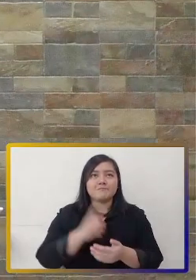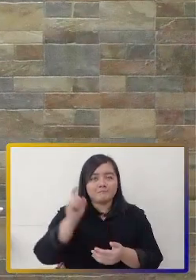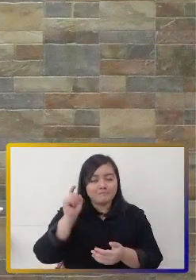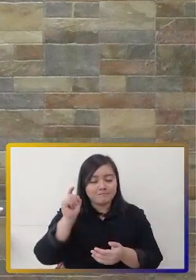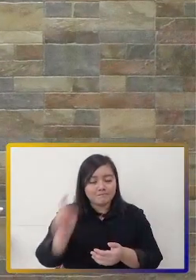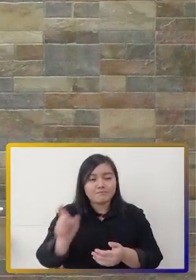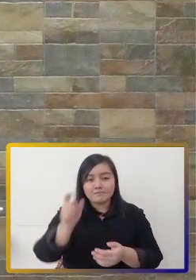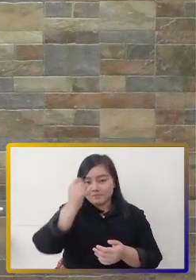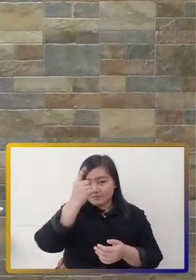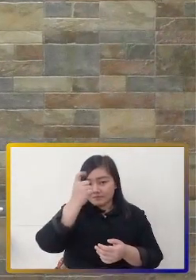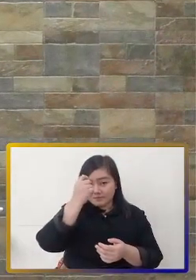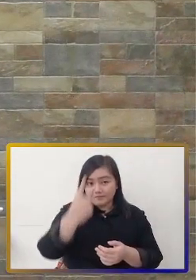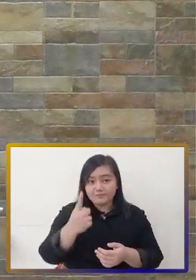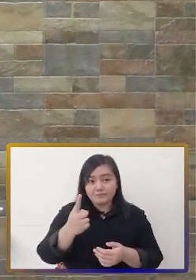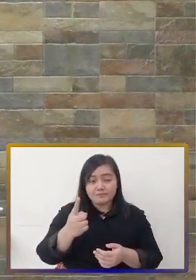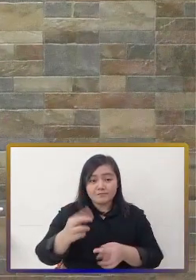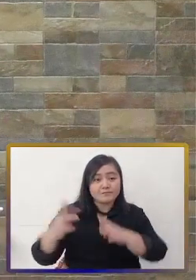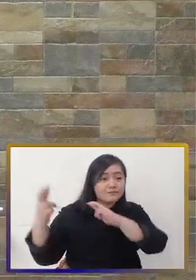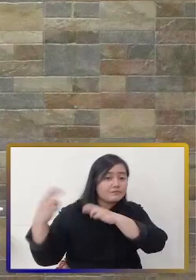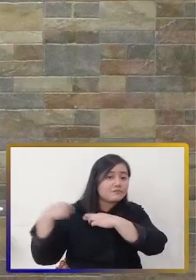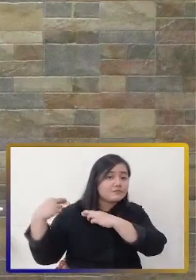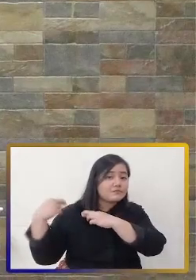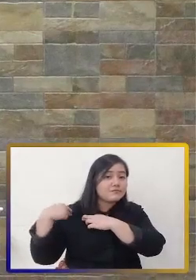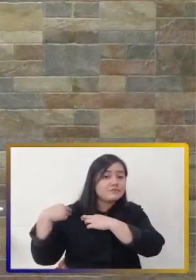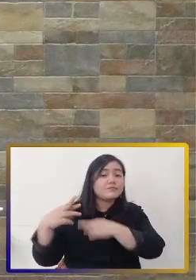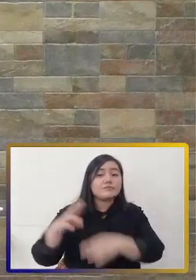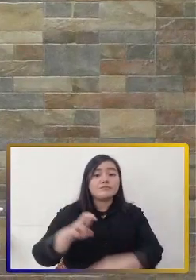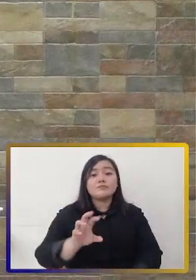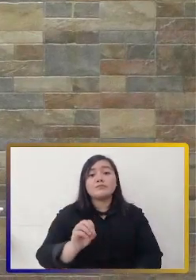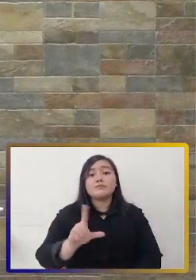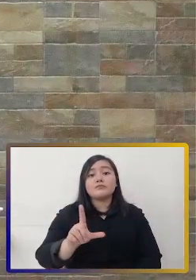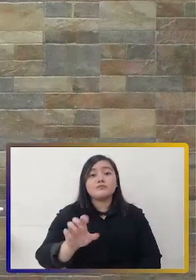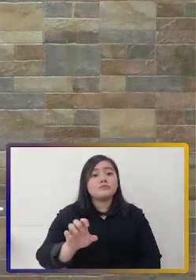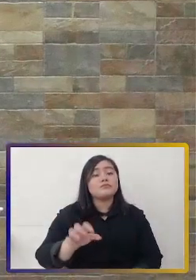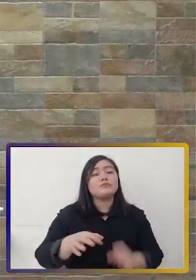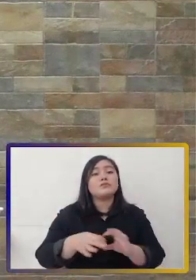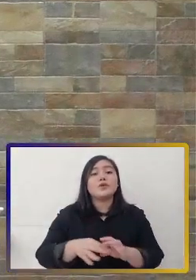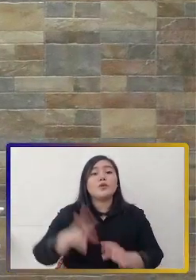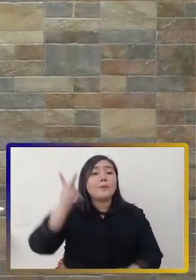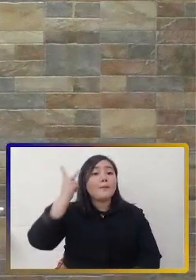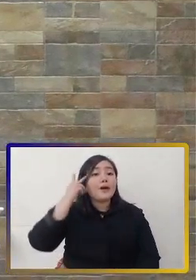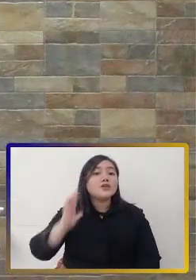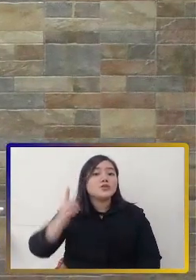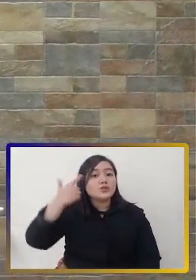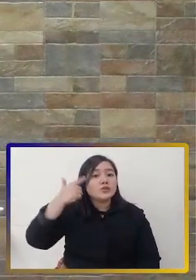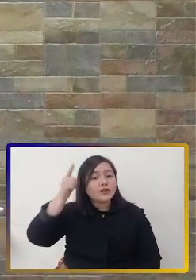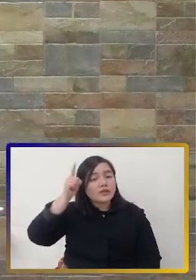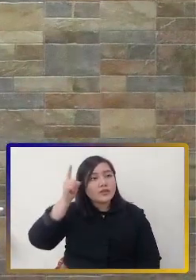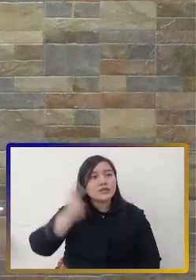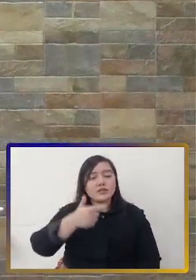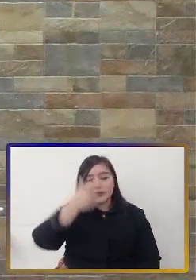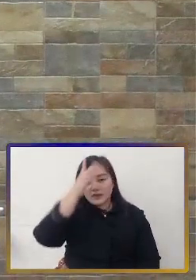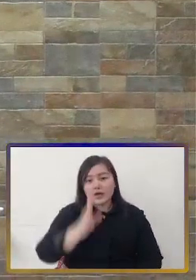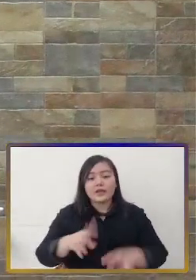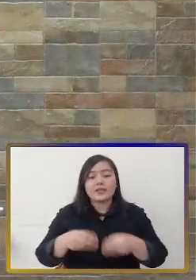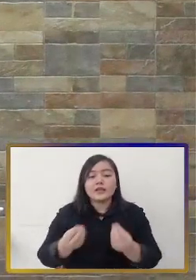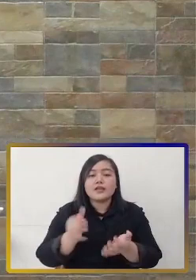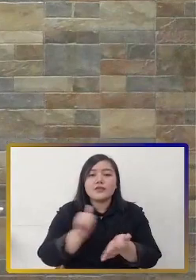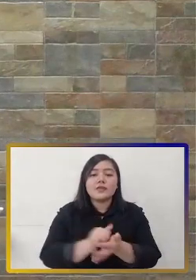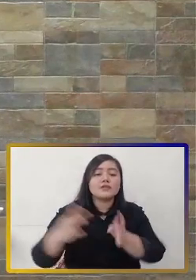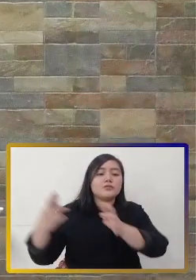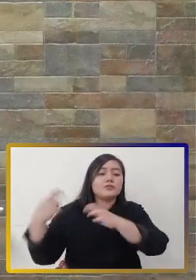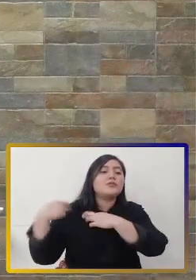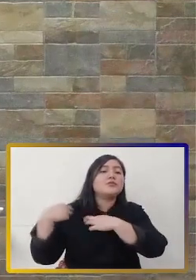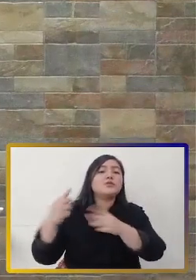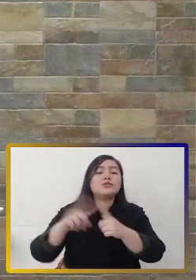natin. You see, yan po ay itinalaga ng Diyos sa kanyang iglesia para